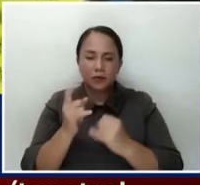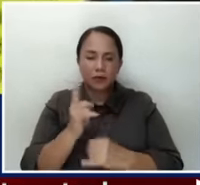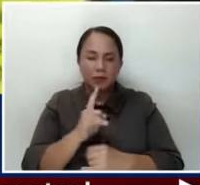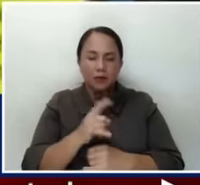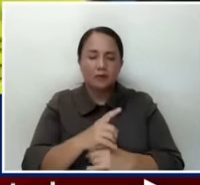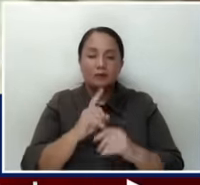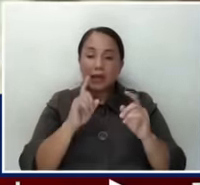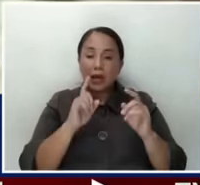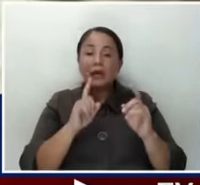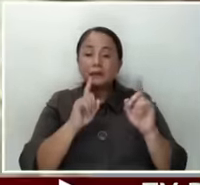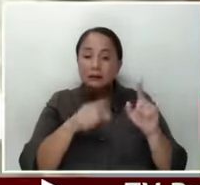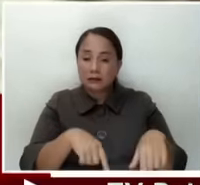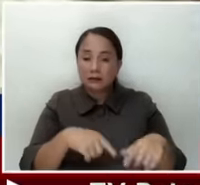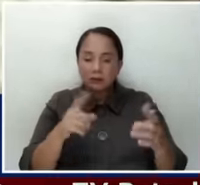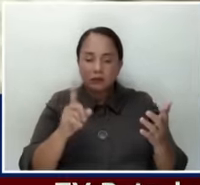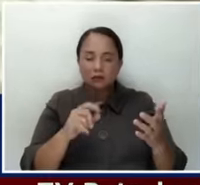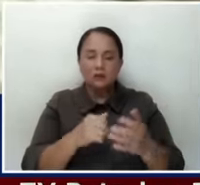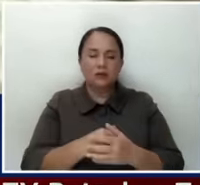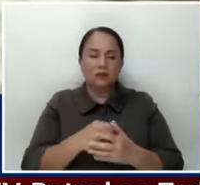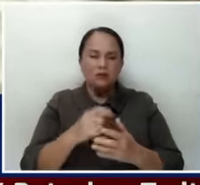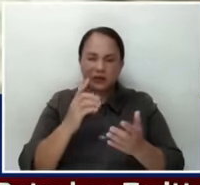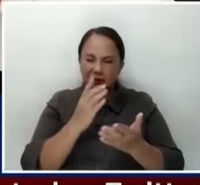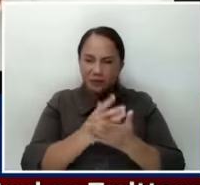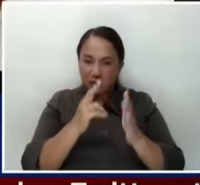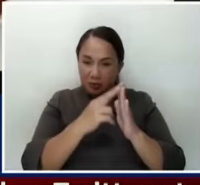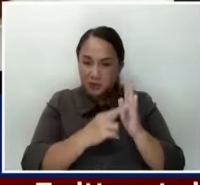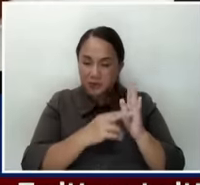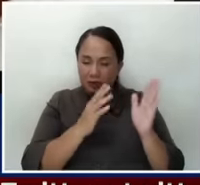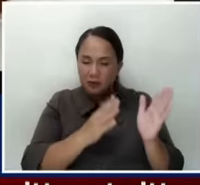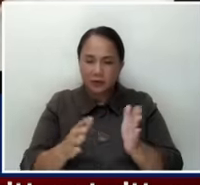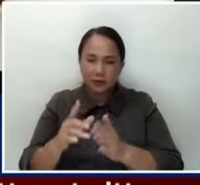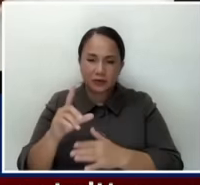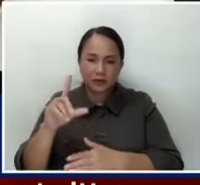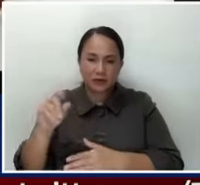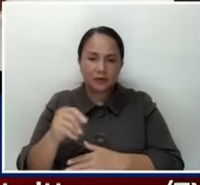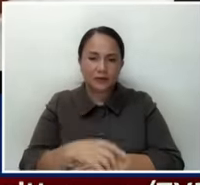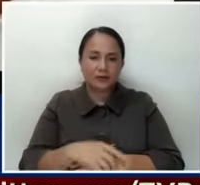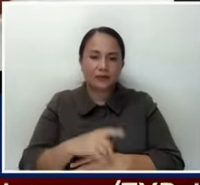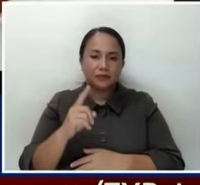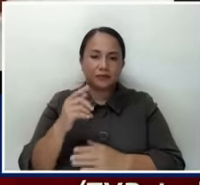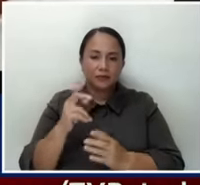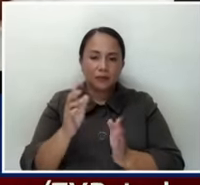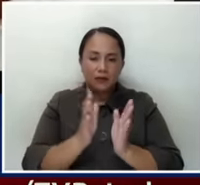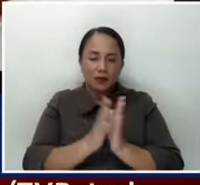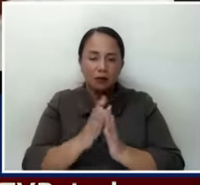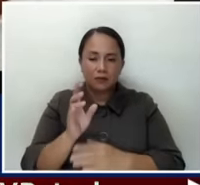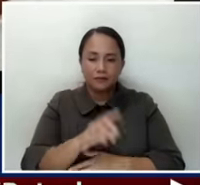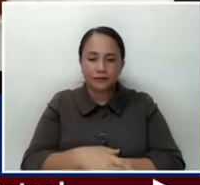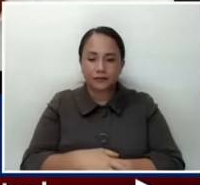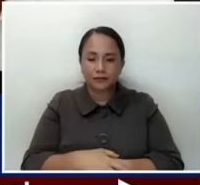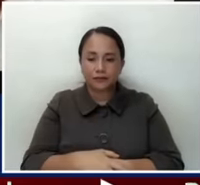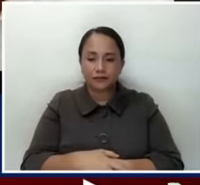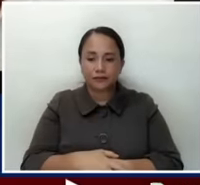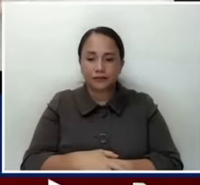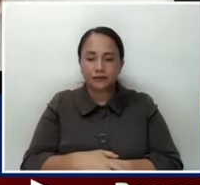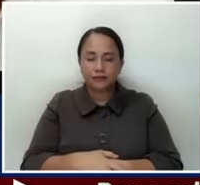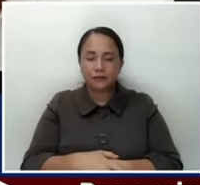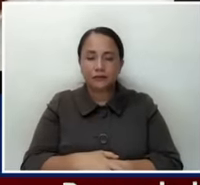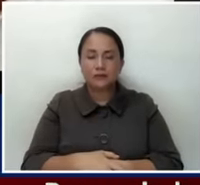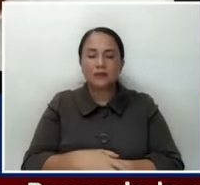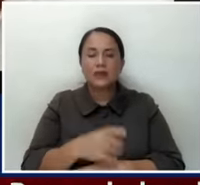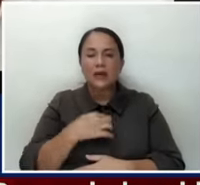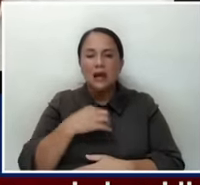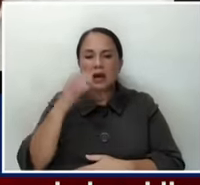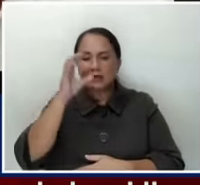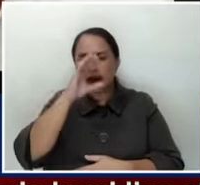na ang patakaran sa lalong madaling panahon. Ang atin lamang pong hinihingi sa mga kababayan natin ay hanapin na nila